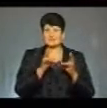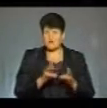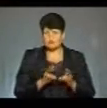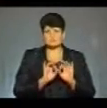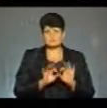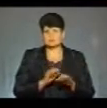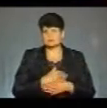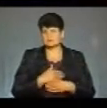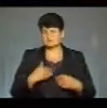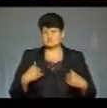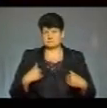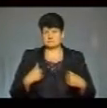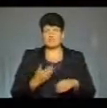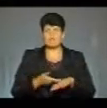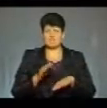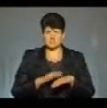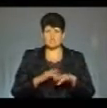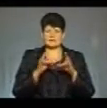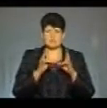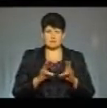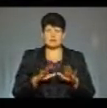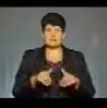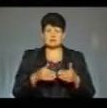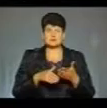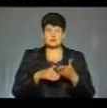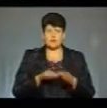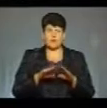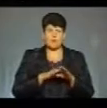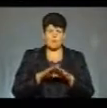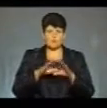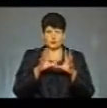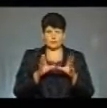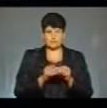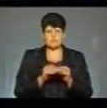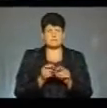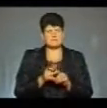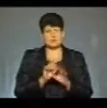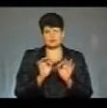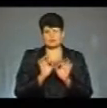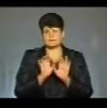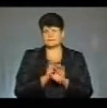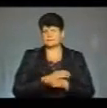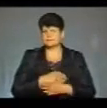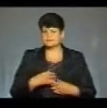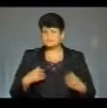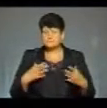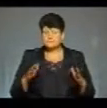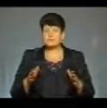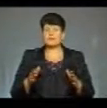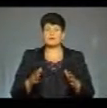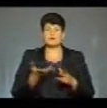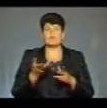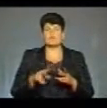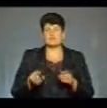буде. Важка травма, надається допомога в повному обсязі. Все, більше я не можу коментувати. У лікарні ми зустріли проректора